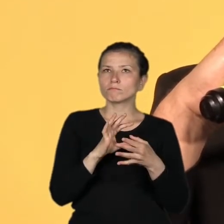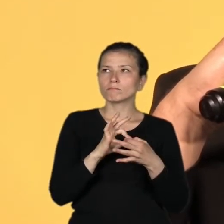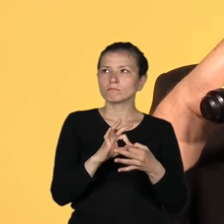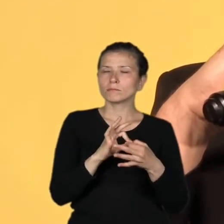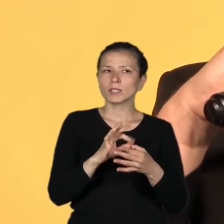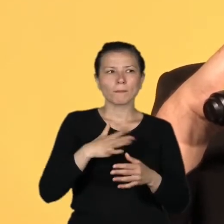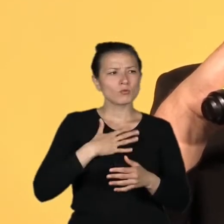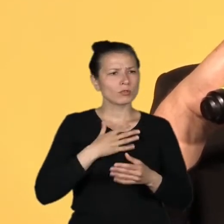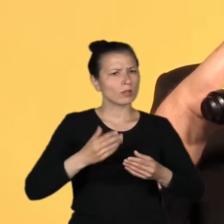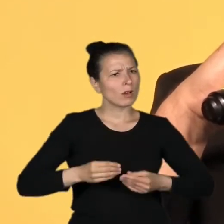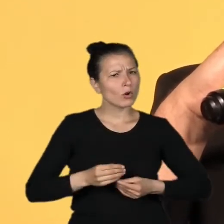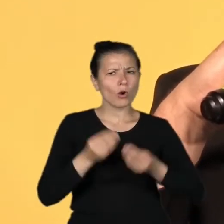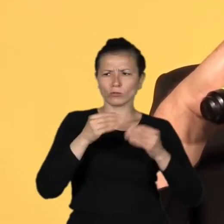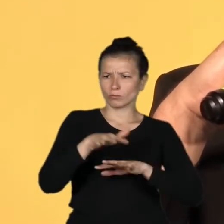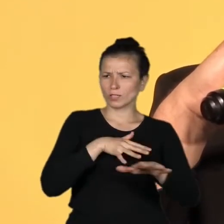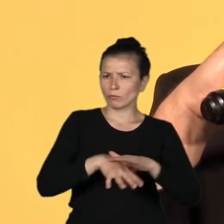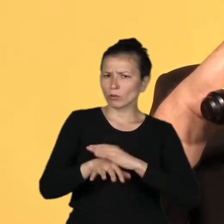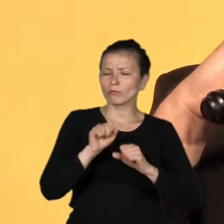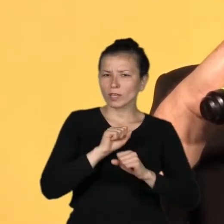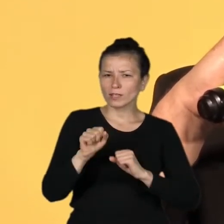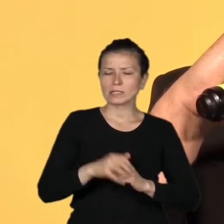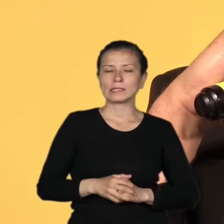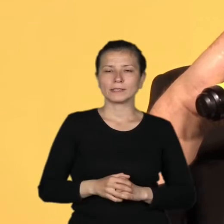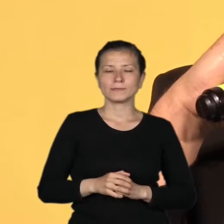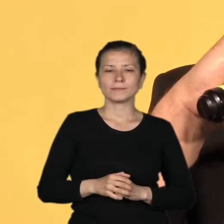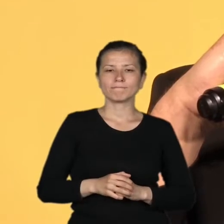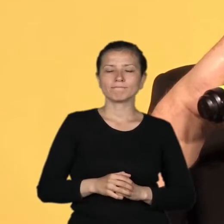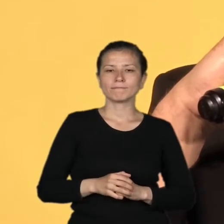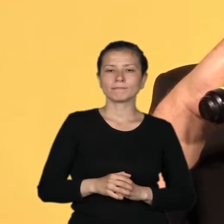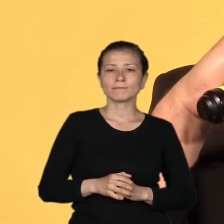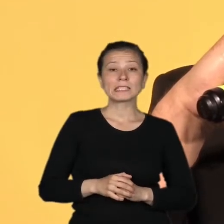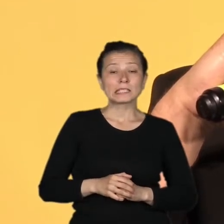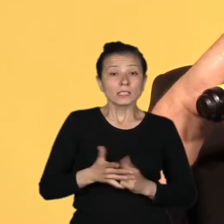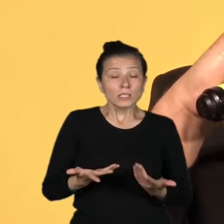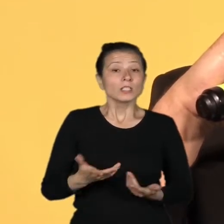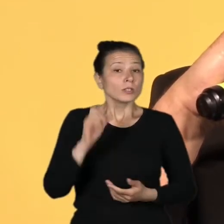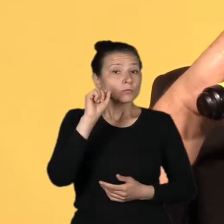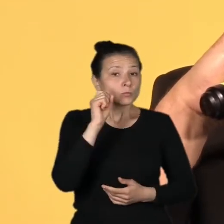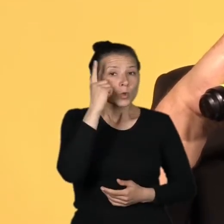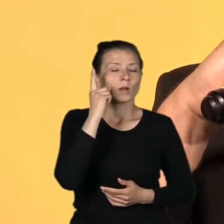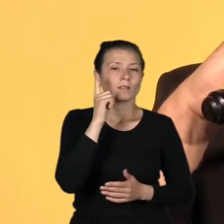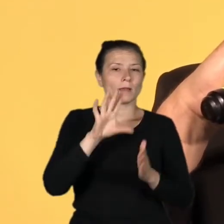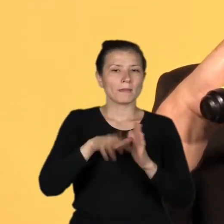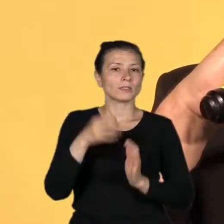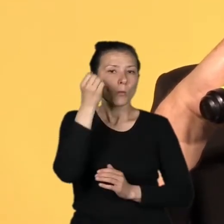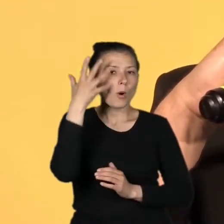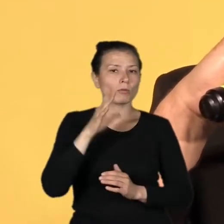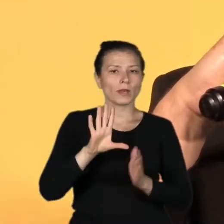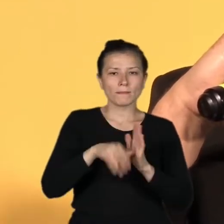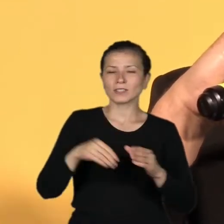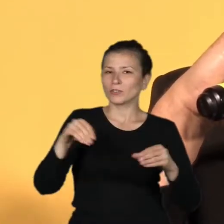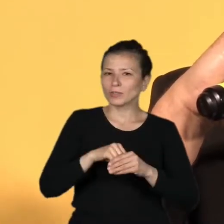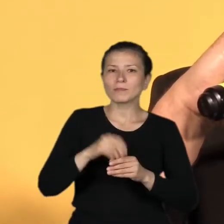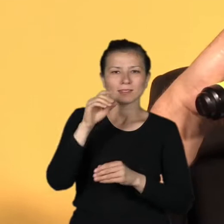poczuciem rozwoju zawodowego tych młodych osób, czyli ten smart city ze smart miejscami